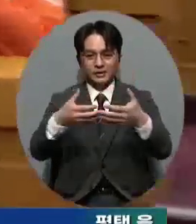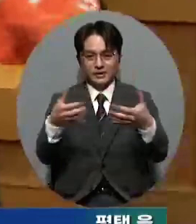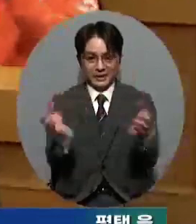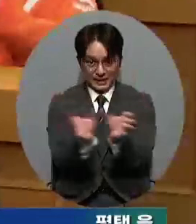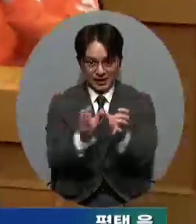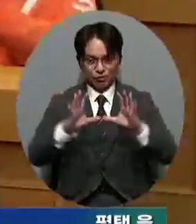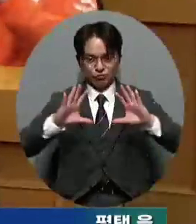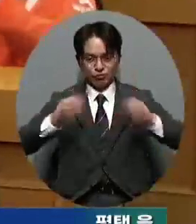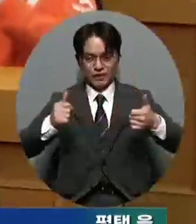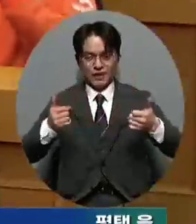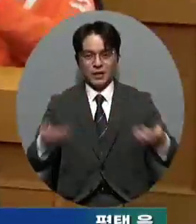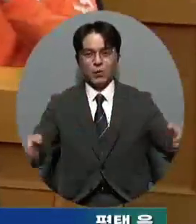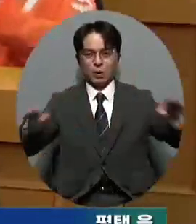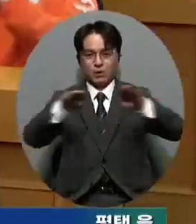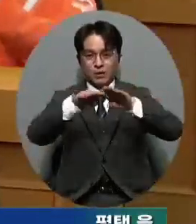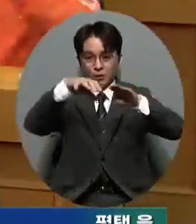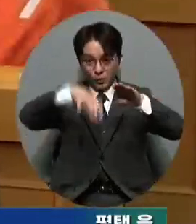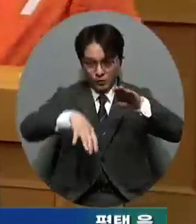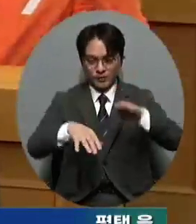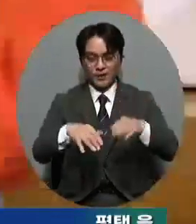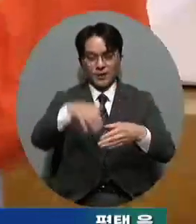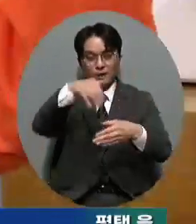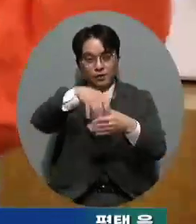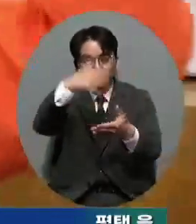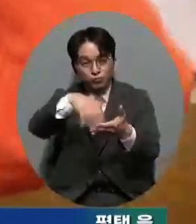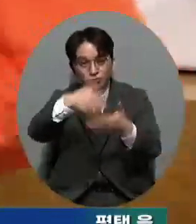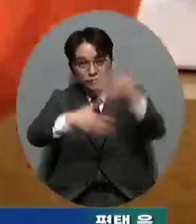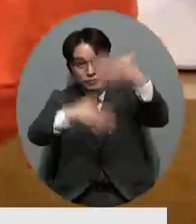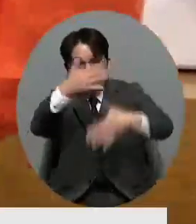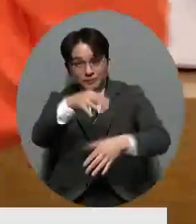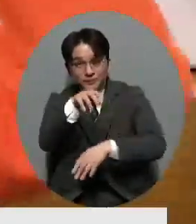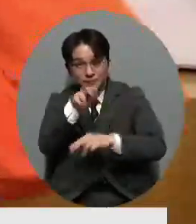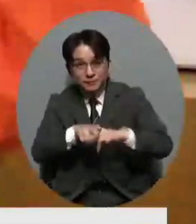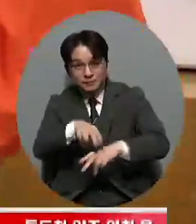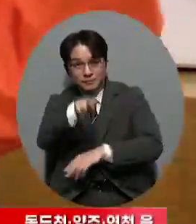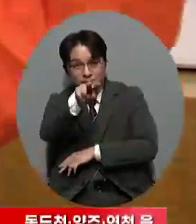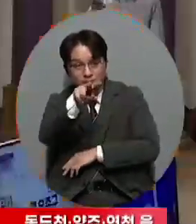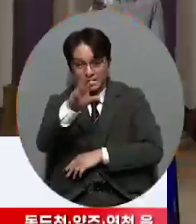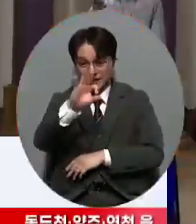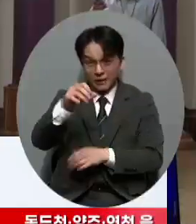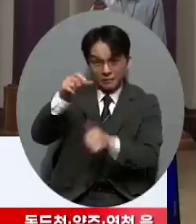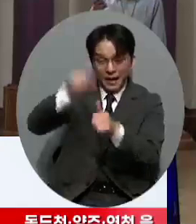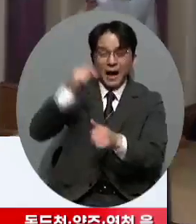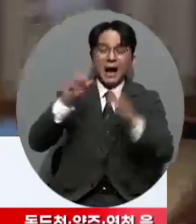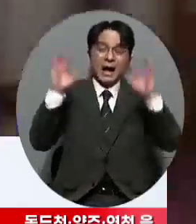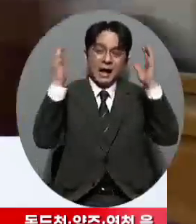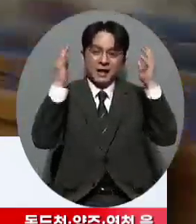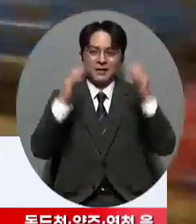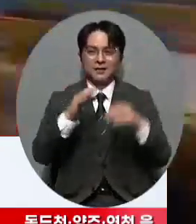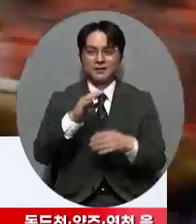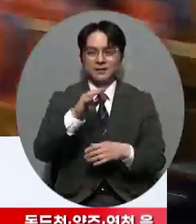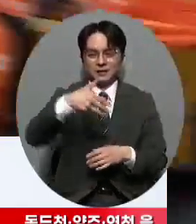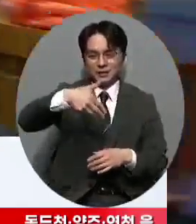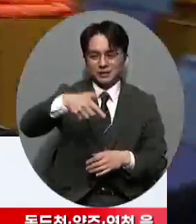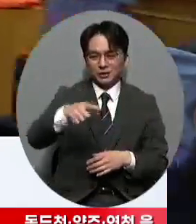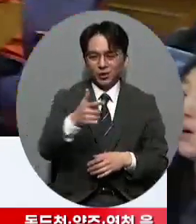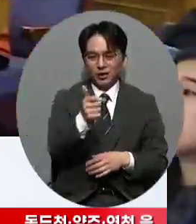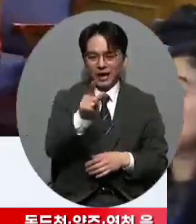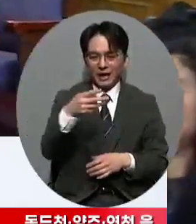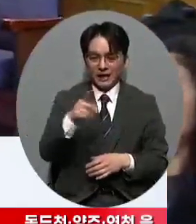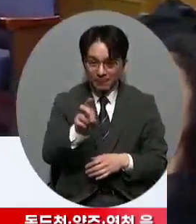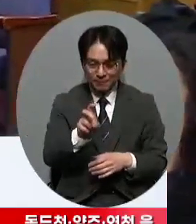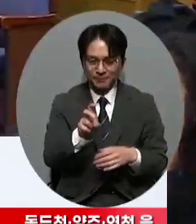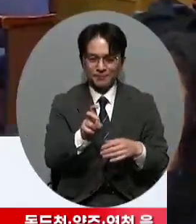국회의원 회관에 마련된 개표 상황실에서 환호성을 내질렀습니다. 개혁신당 천하람 총괄선대위원장은 이